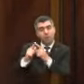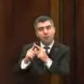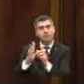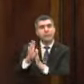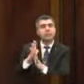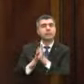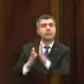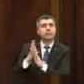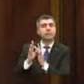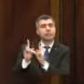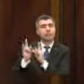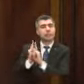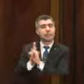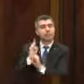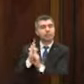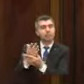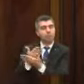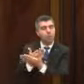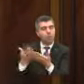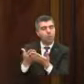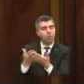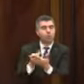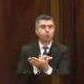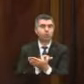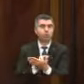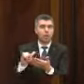التقليديه الارثوذكسيه في الشق المتعلق بالماليه